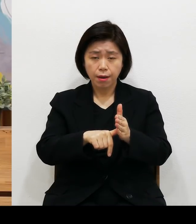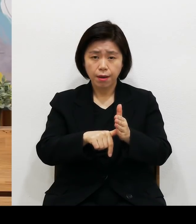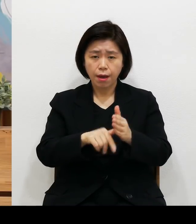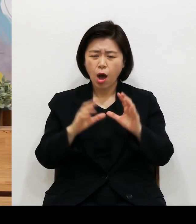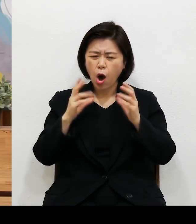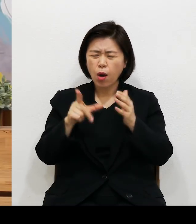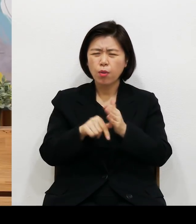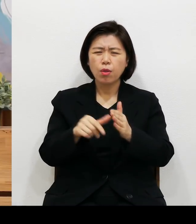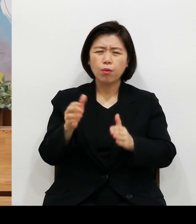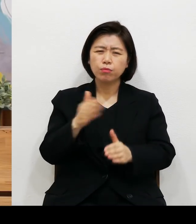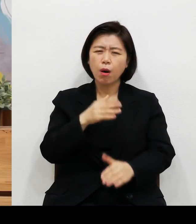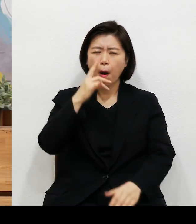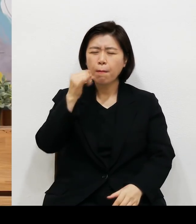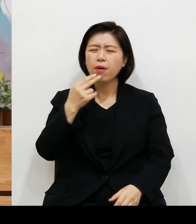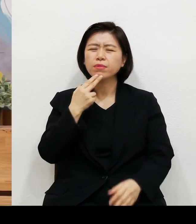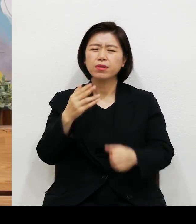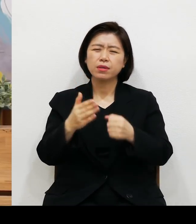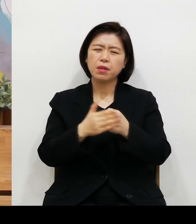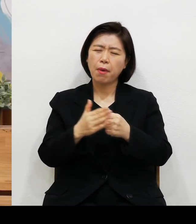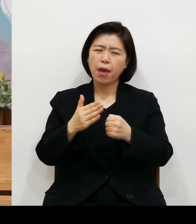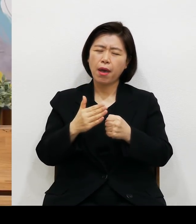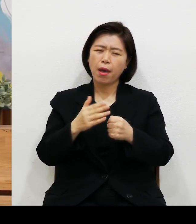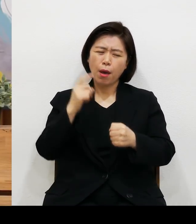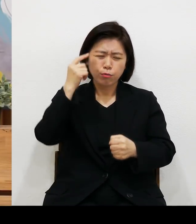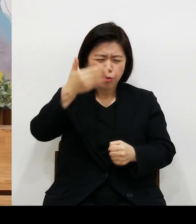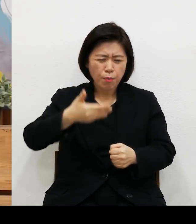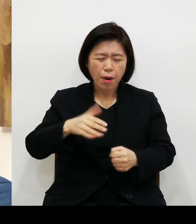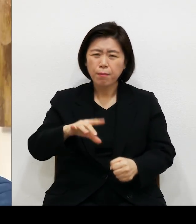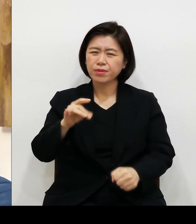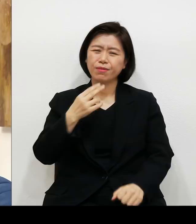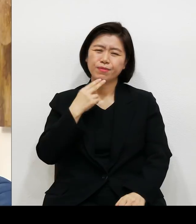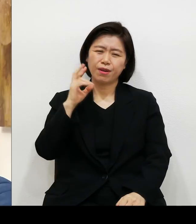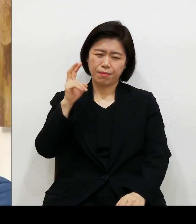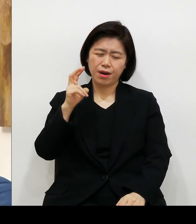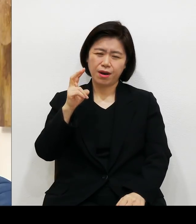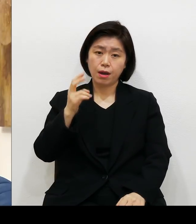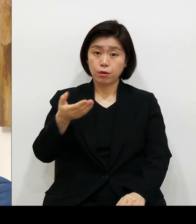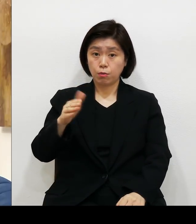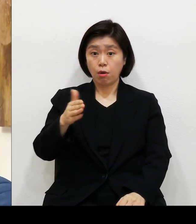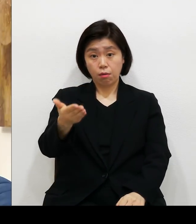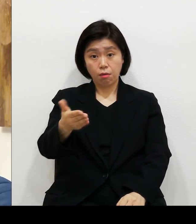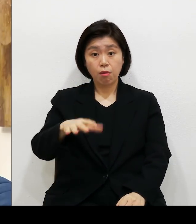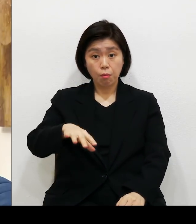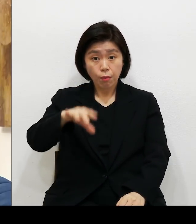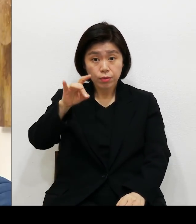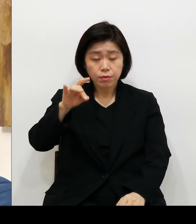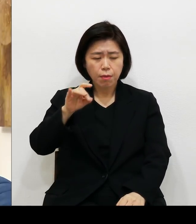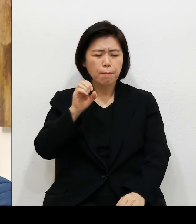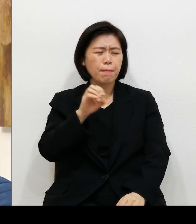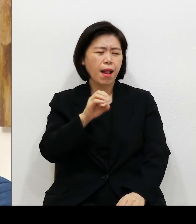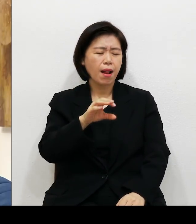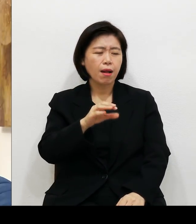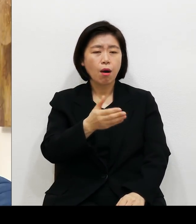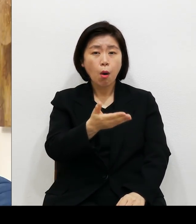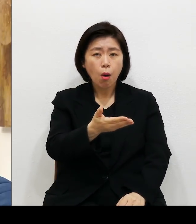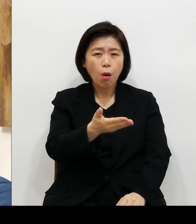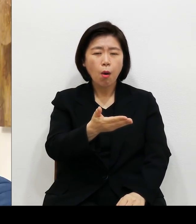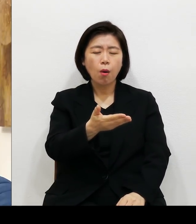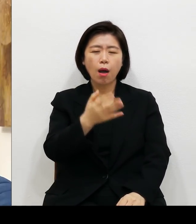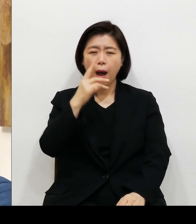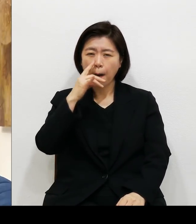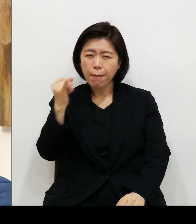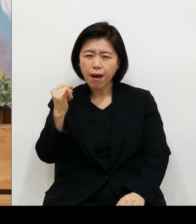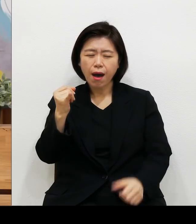엄마가 없었으니까. 근데 편하게 엄마 어땠었고 엄마 너무 예뻤고 또 엄마가 너를 낳기 위해서 얼마나 많이 아프셨지만 너를 네.